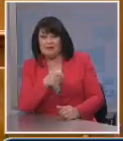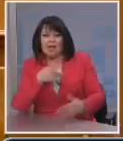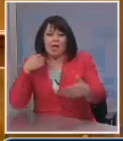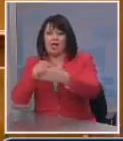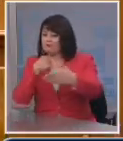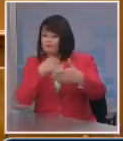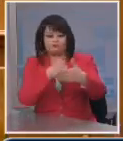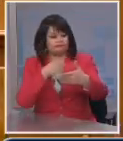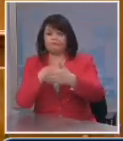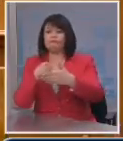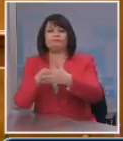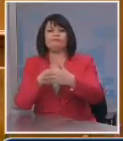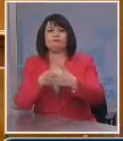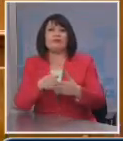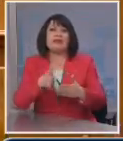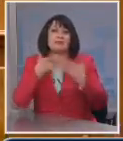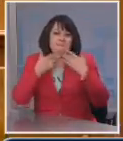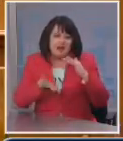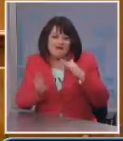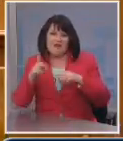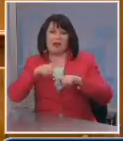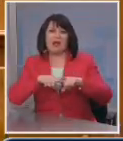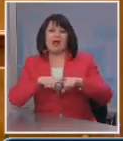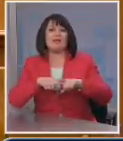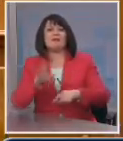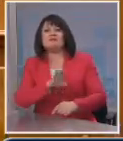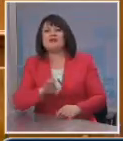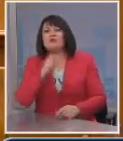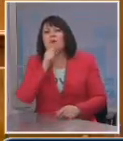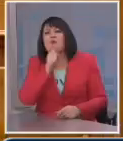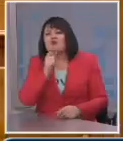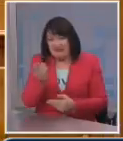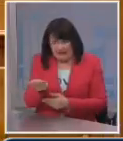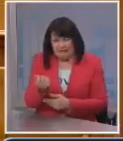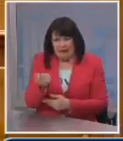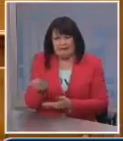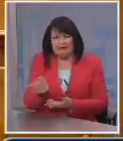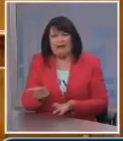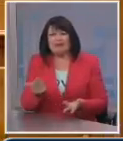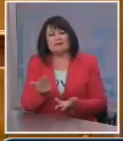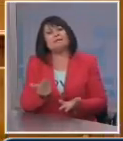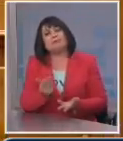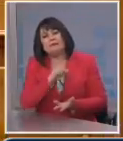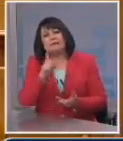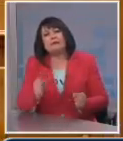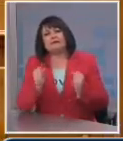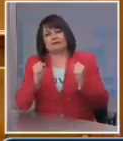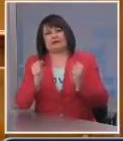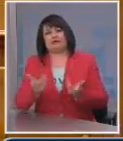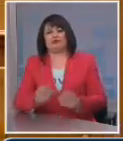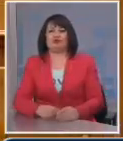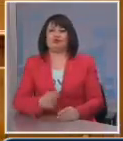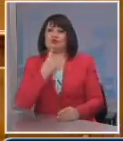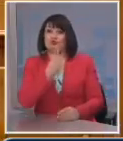αδιέξοδα. Ή κοιτά να φύγουν από την Ελλάδα, ή αναζητούν το χαρτζιλίκι του παππού και της γιαγιάς για να μπορέσουν να τα βγάλουν πέρα. Σας λέμε